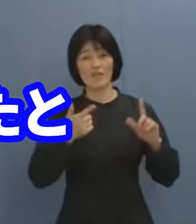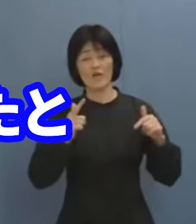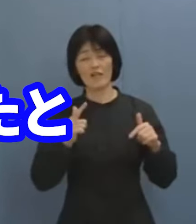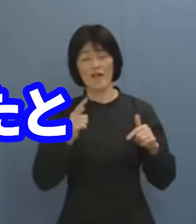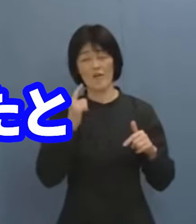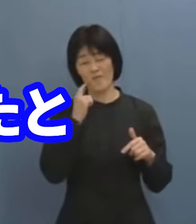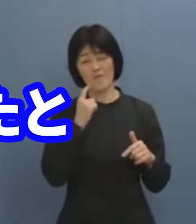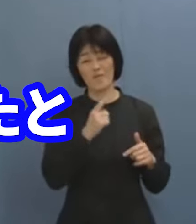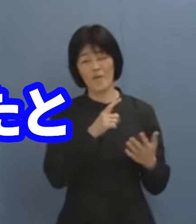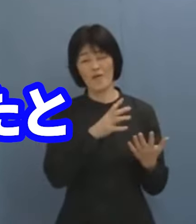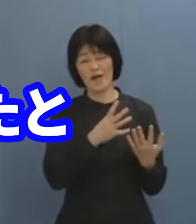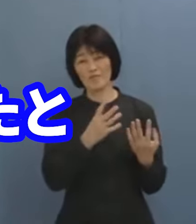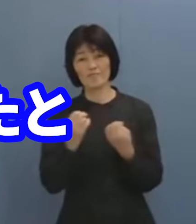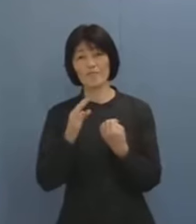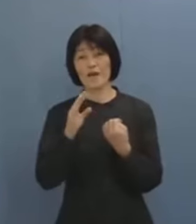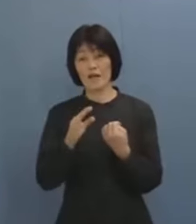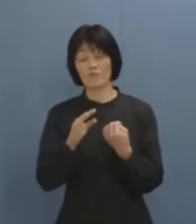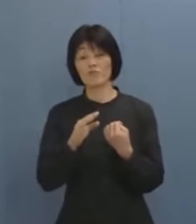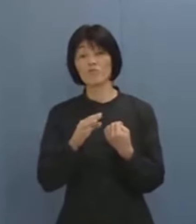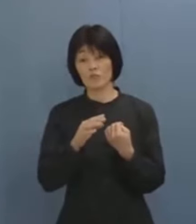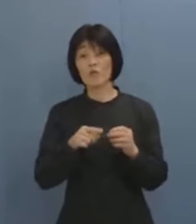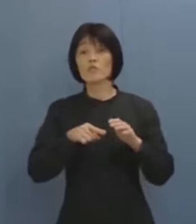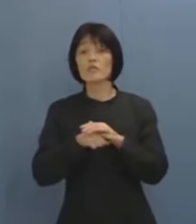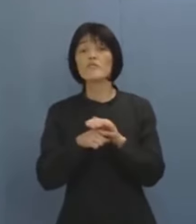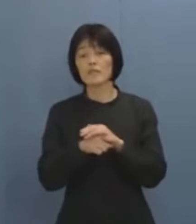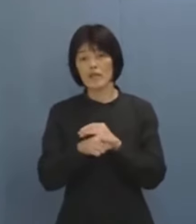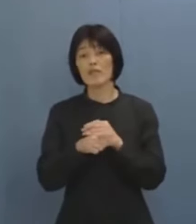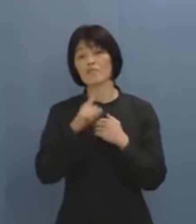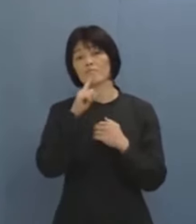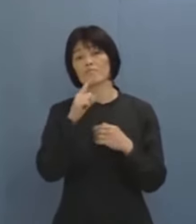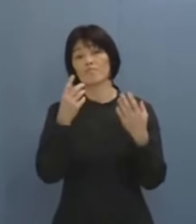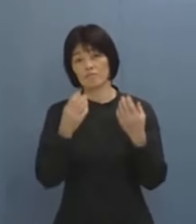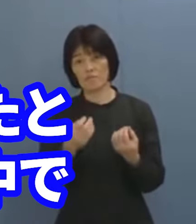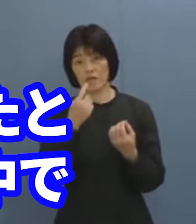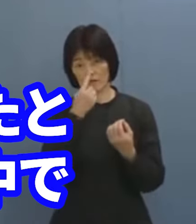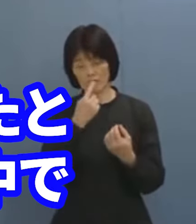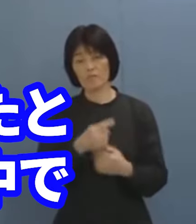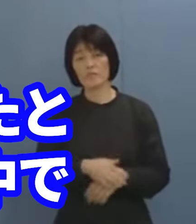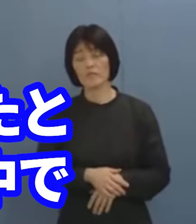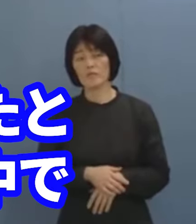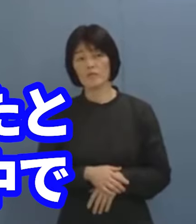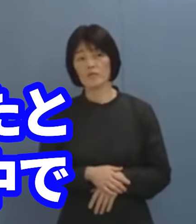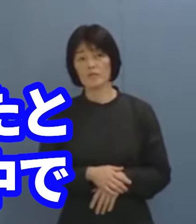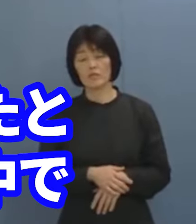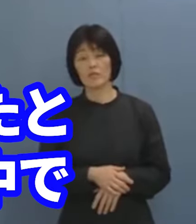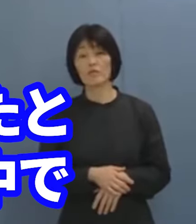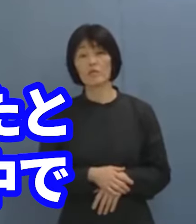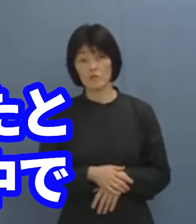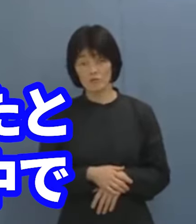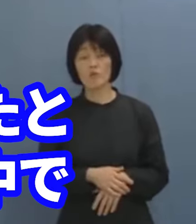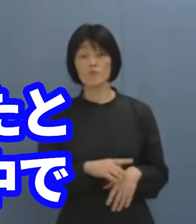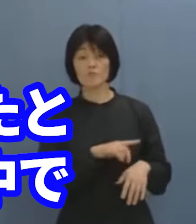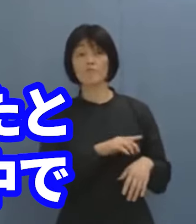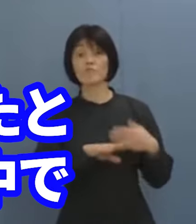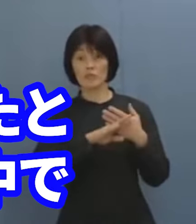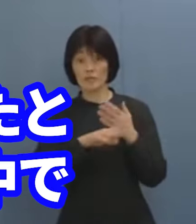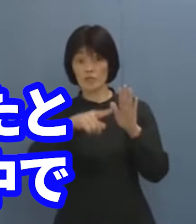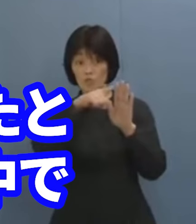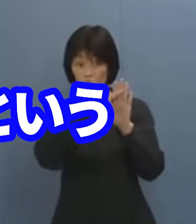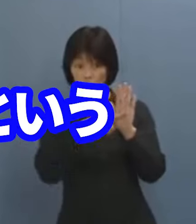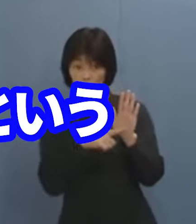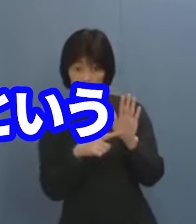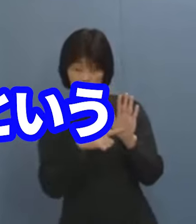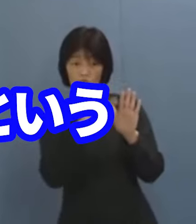たということですね。はい、あのその問題以外にもあの いろんな項目があったと思いますけど、その中